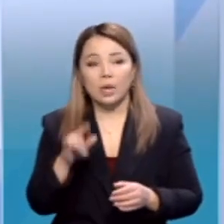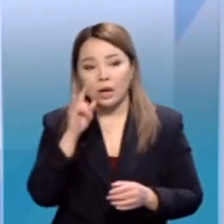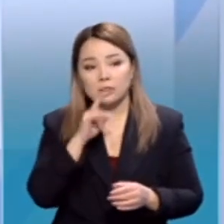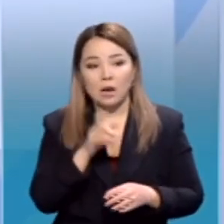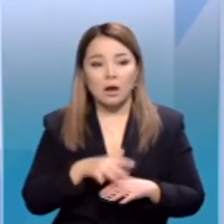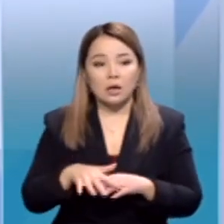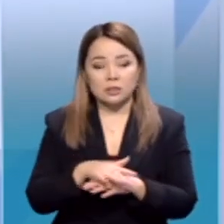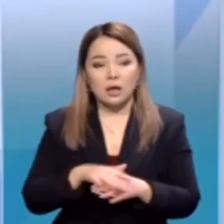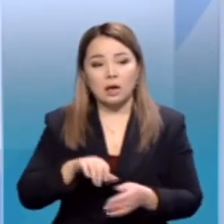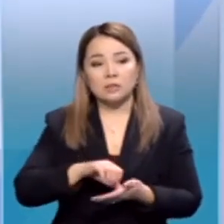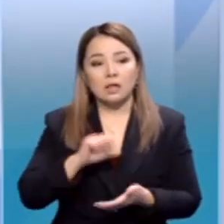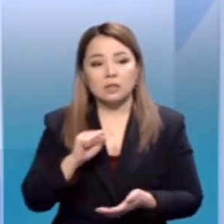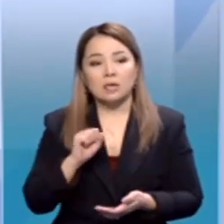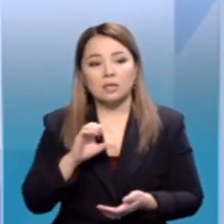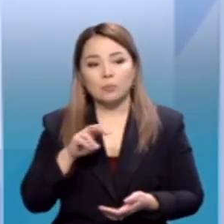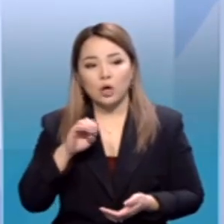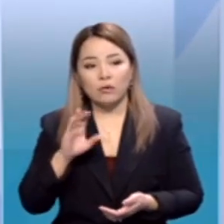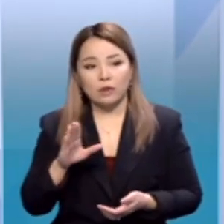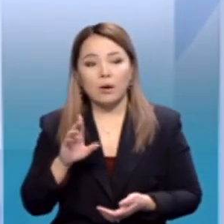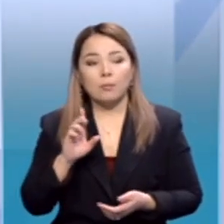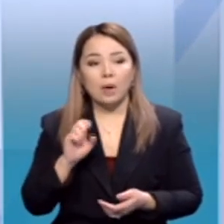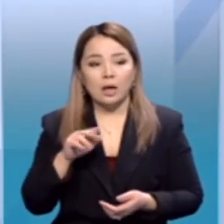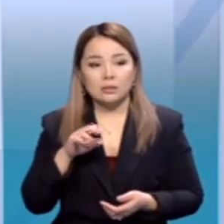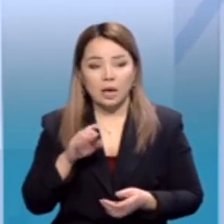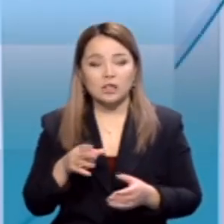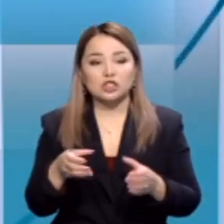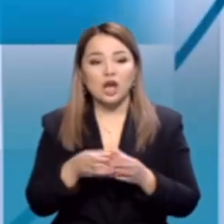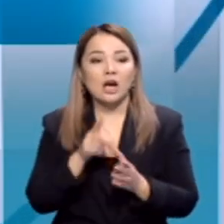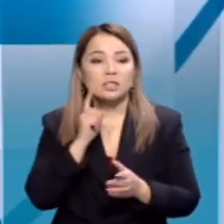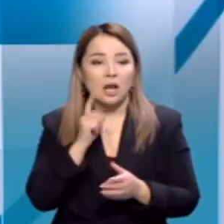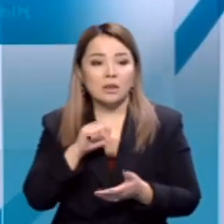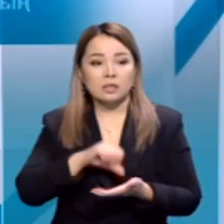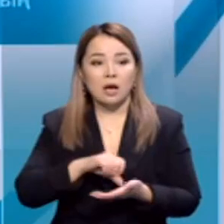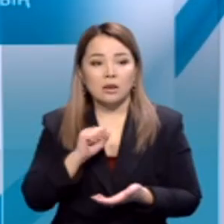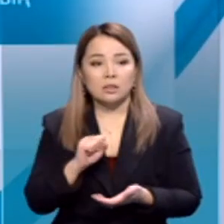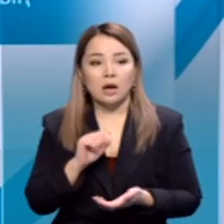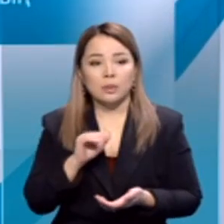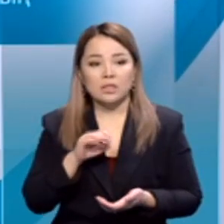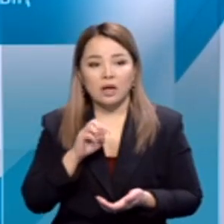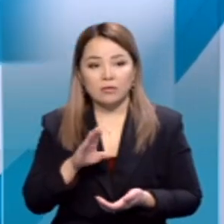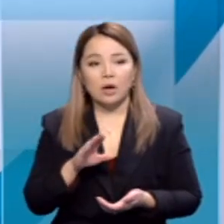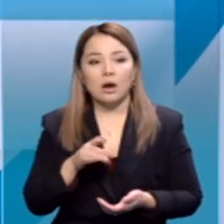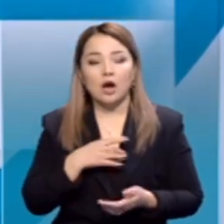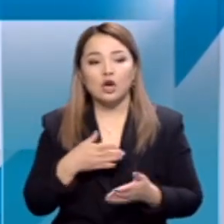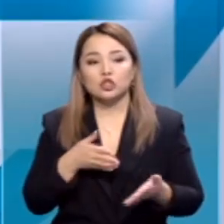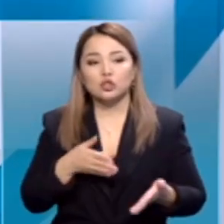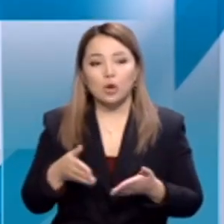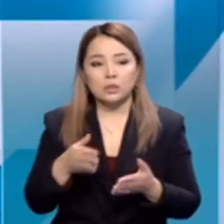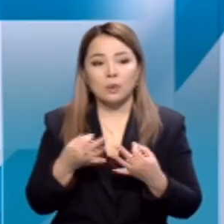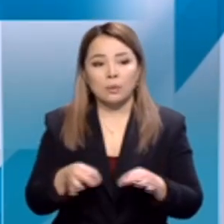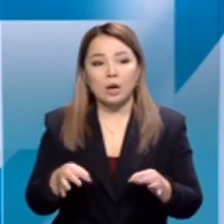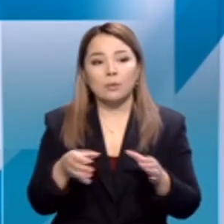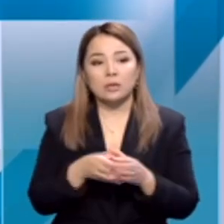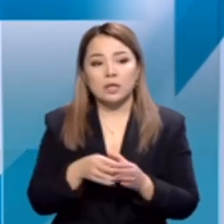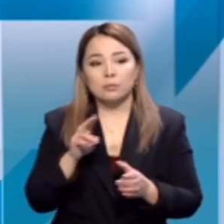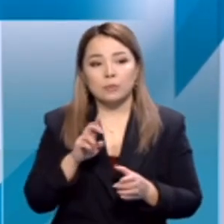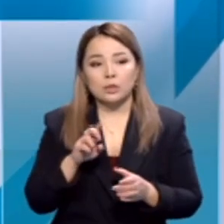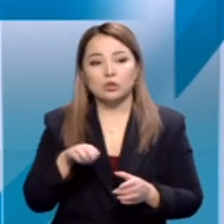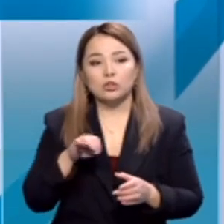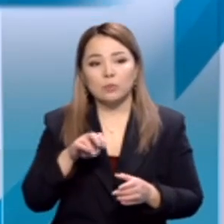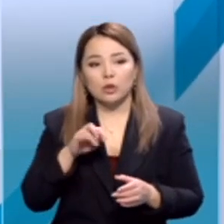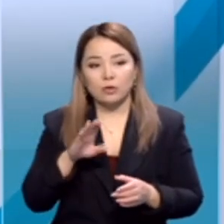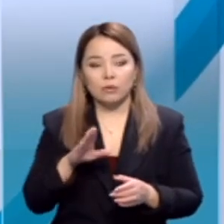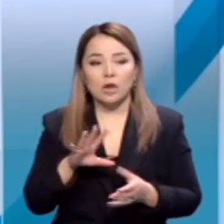Қазақстан халық партиясынан Асхат Асылбеков, Байтақ жасылдар партиясынан Азаматхан Әміртаев, Ақжол демократиялық партиясынан Берік